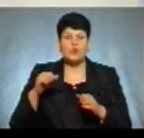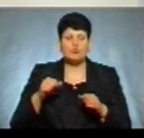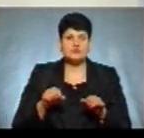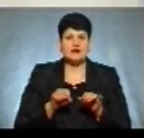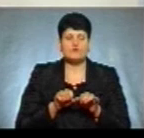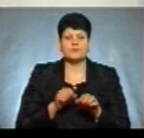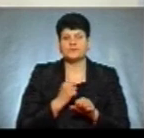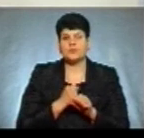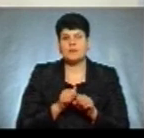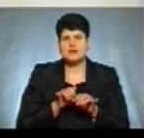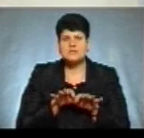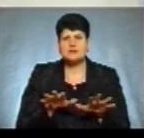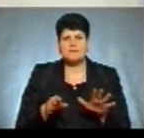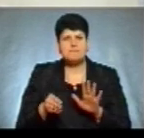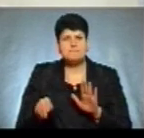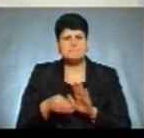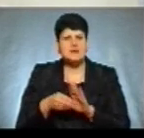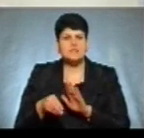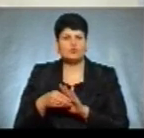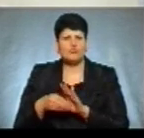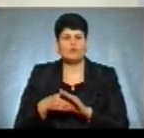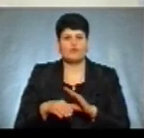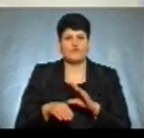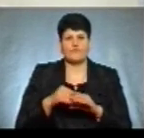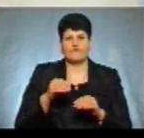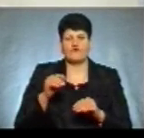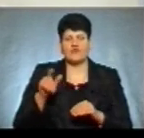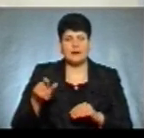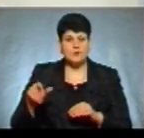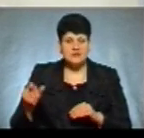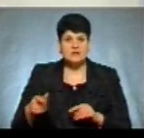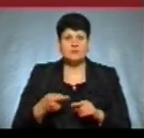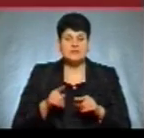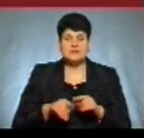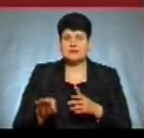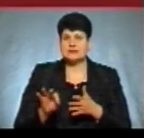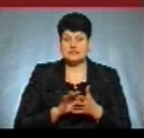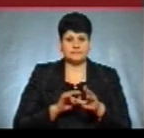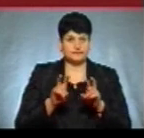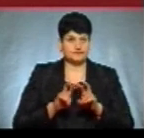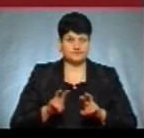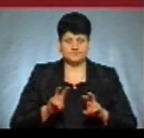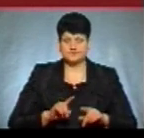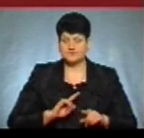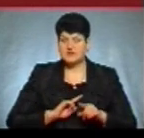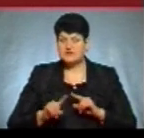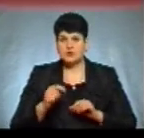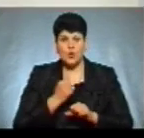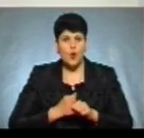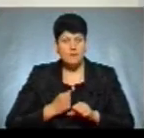сіток і підкупу виборців. Ми ці звернення оперативно розбираємо,